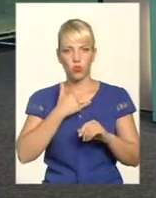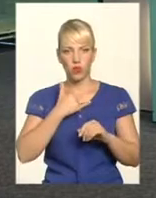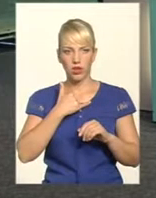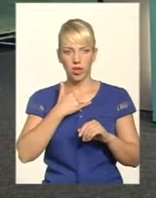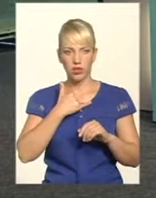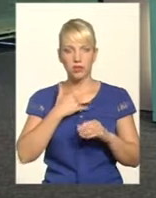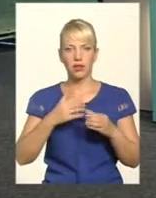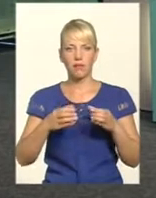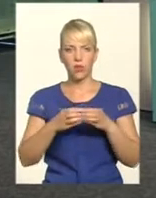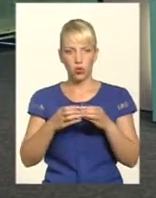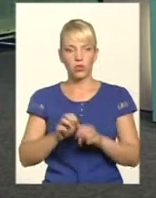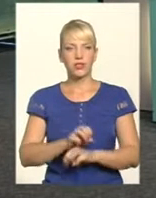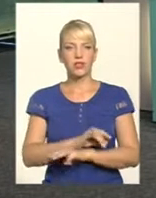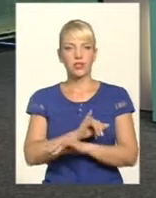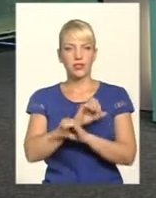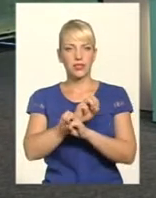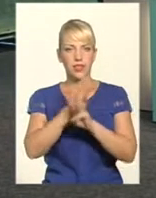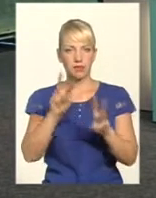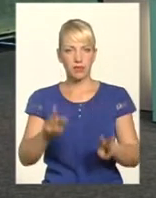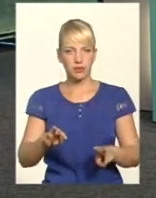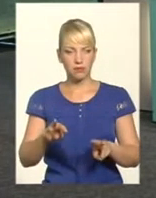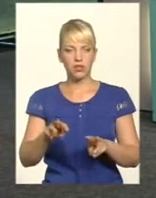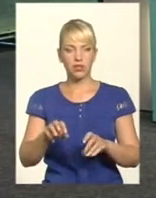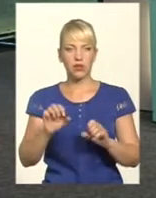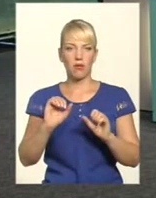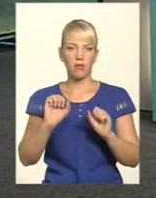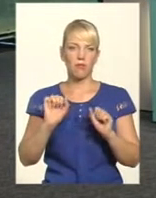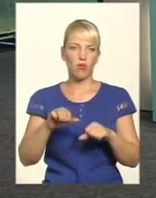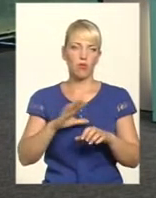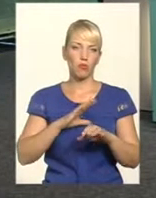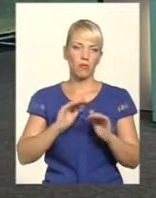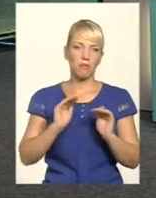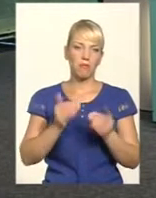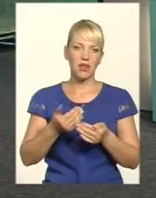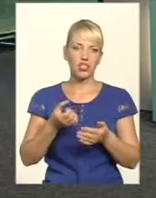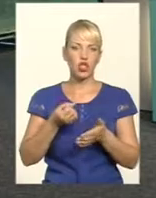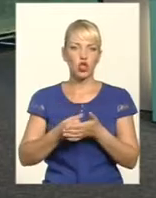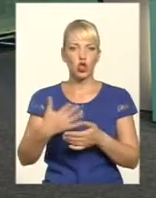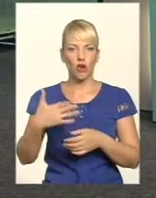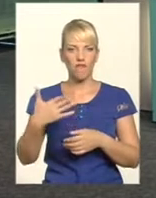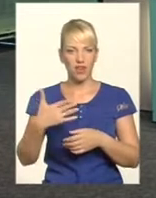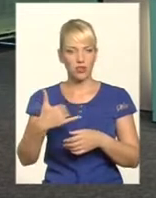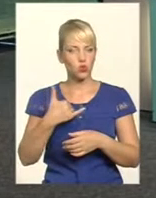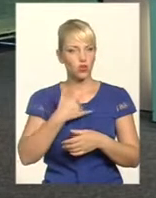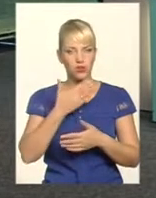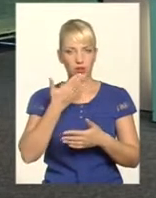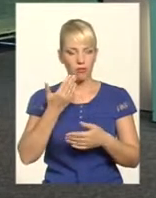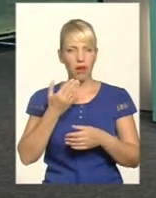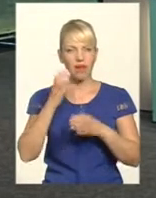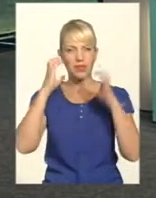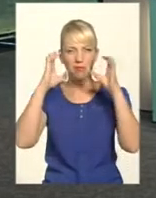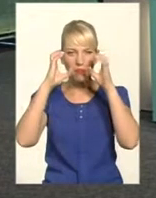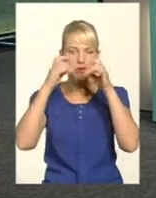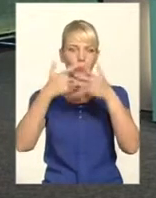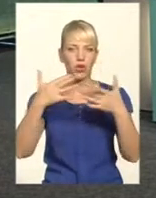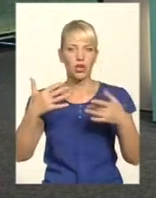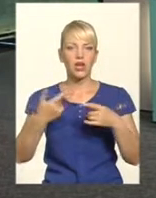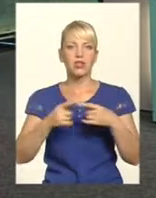підрозділ забезпечення. Менше може забезпечення такими дороговартісними приборами, це все це ще покладається на плечі